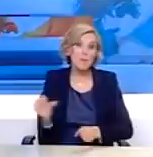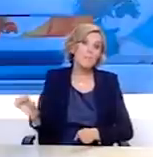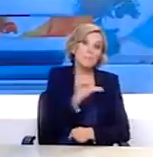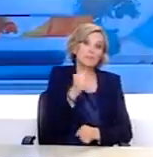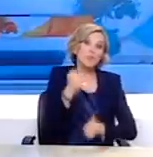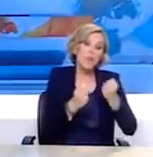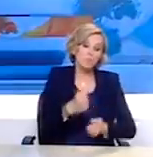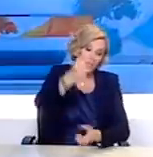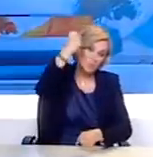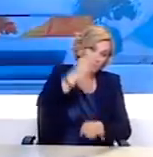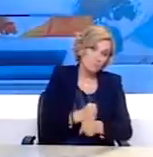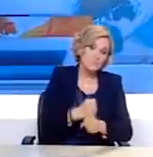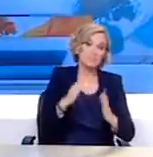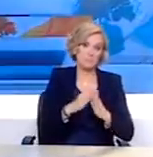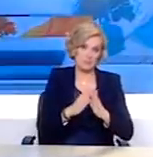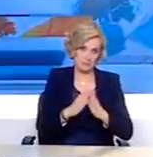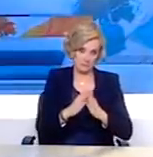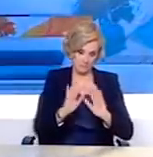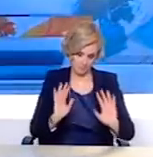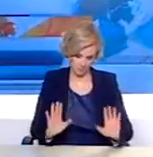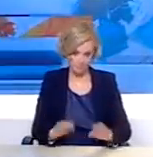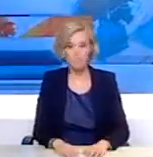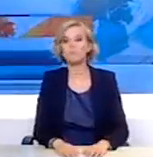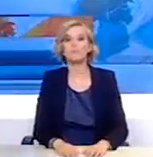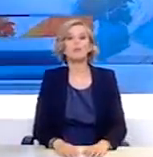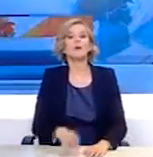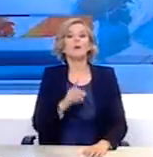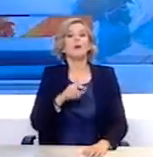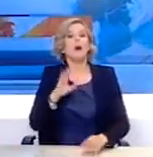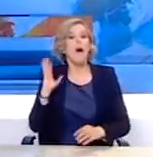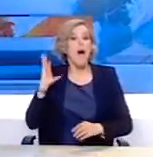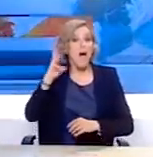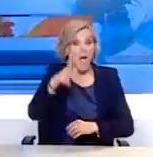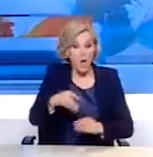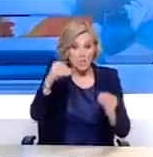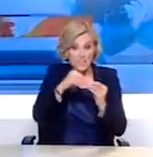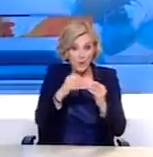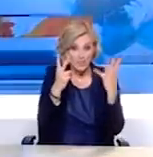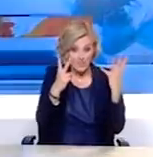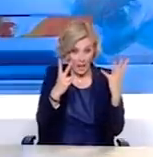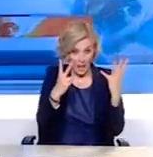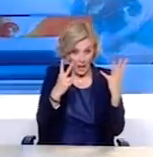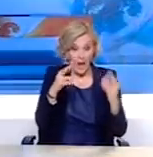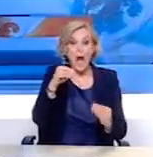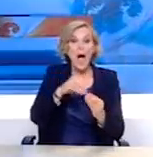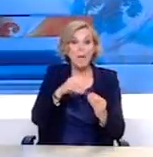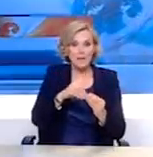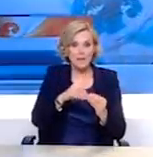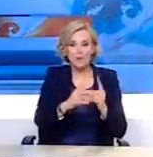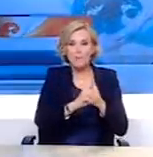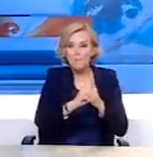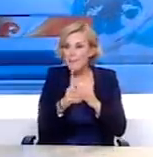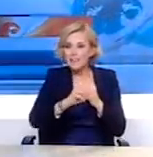βάση. Για το ίδιο χρονικό διάστημα, δηλαδή μέχρι τις 27 Απριλίου, αναστέλλεται η προς και μεταξύ των